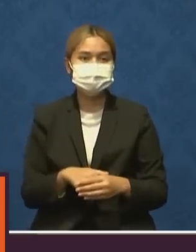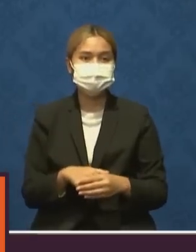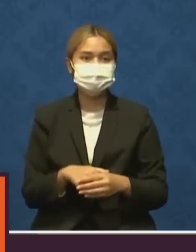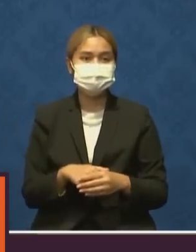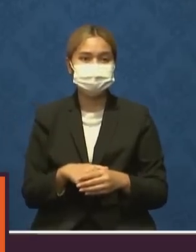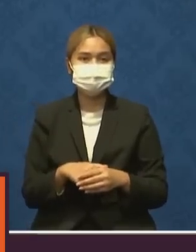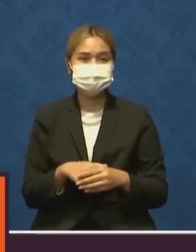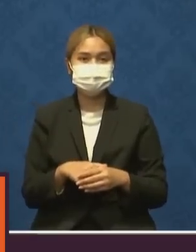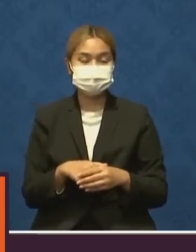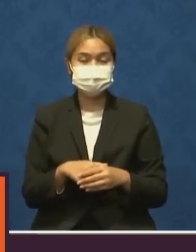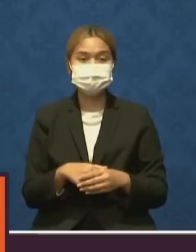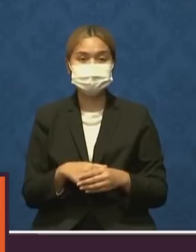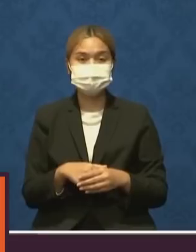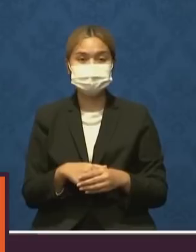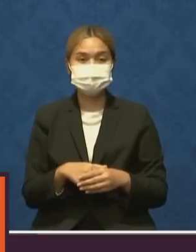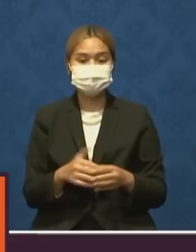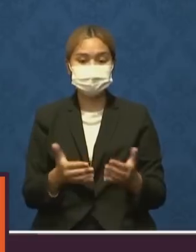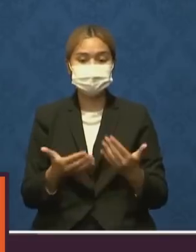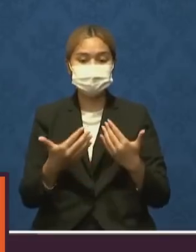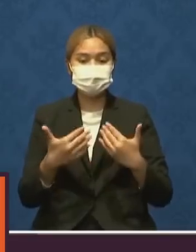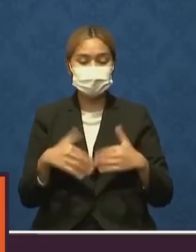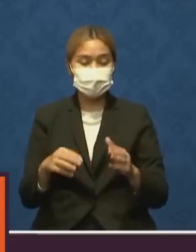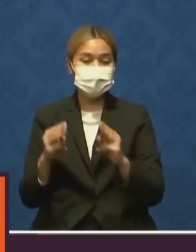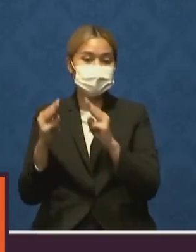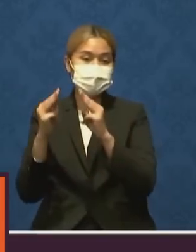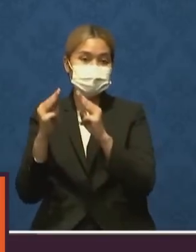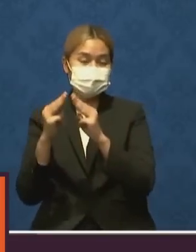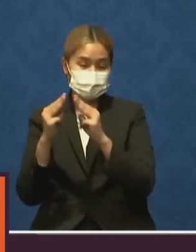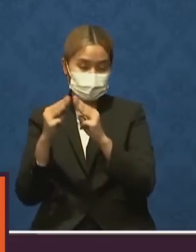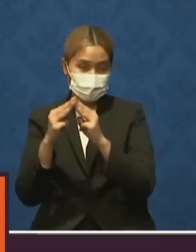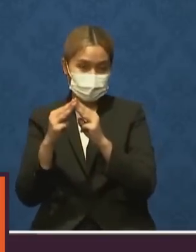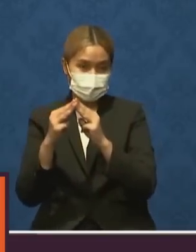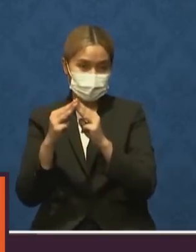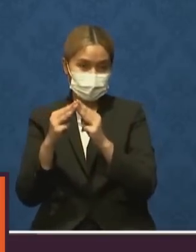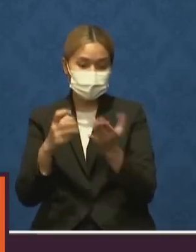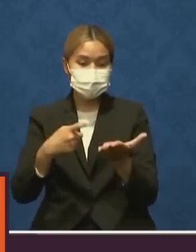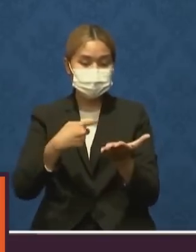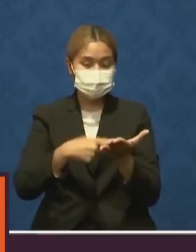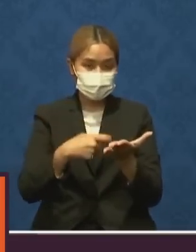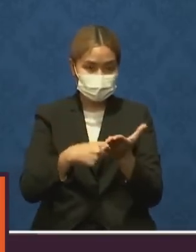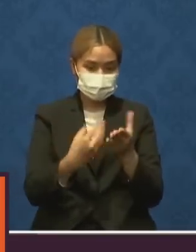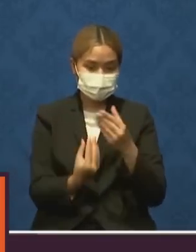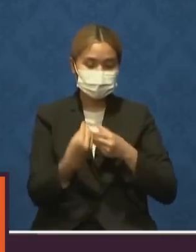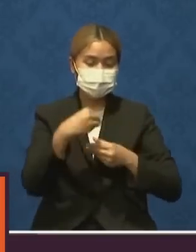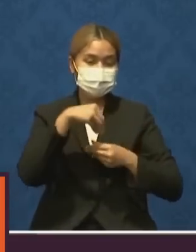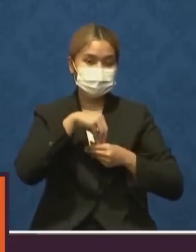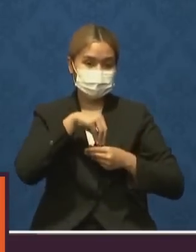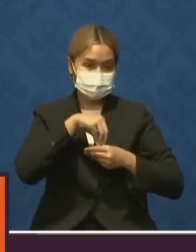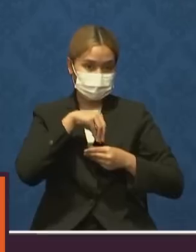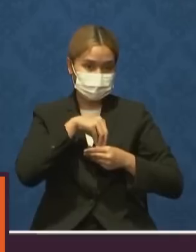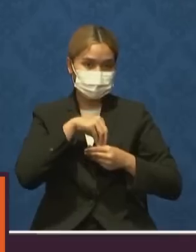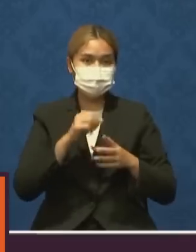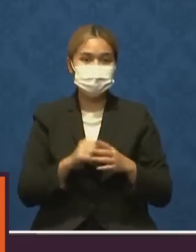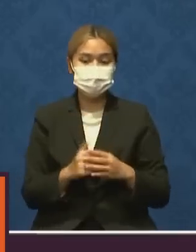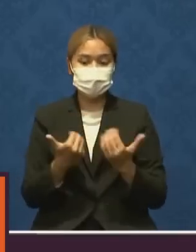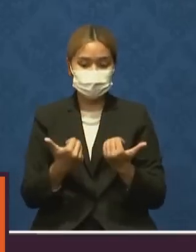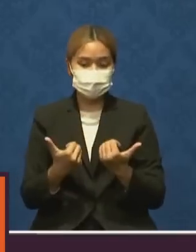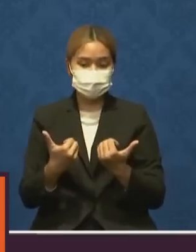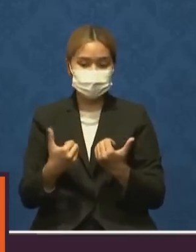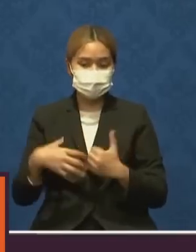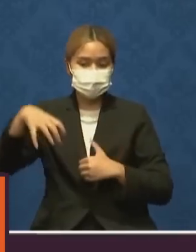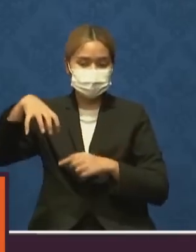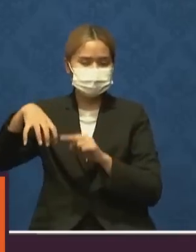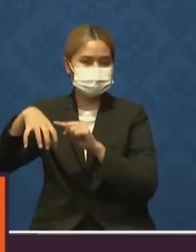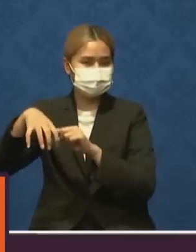มาด้วยเงินไขสัญาประกนกำไรครับคป่อปยตเี่ยครับอันุมัรให้สางโรงไฟเพิ่ม1,9